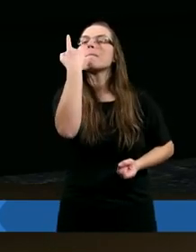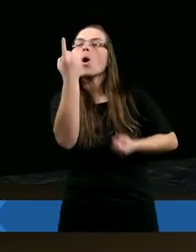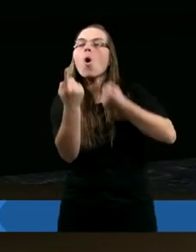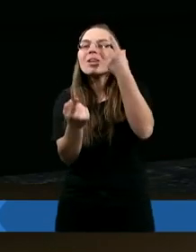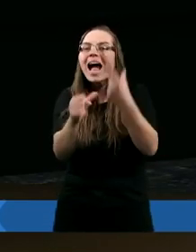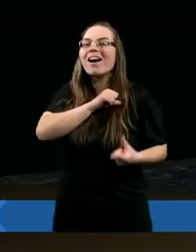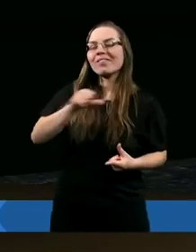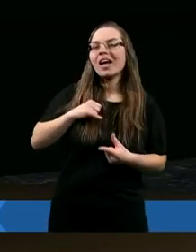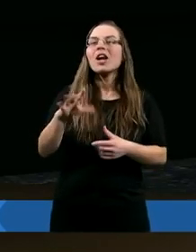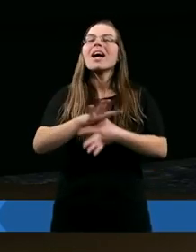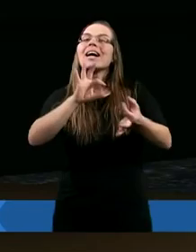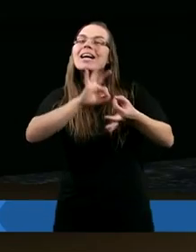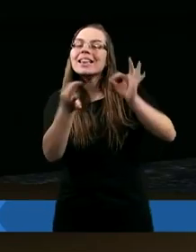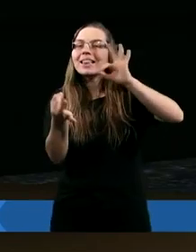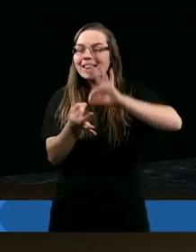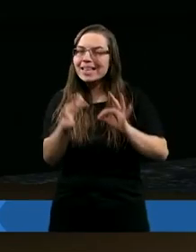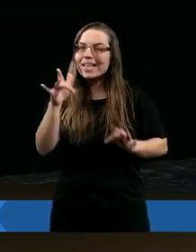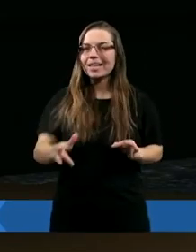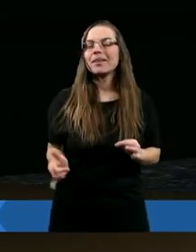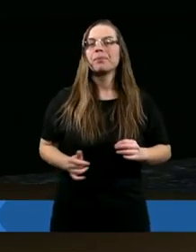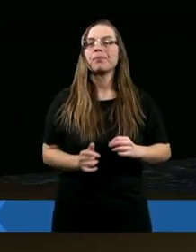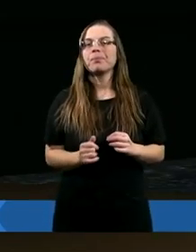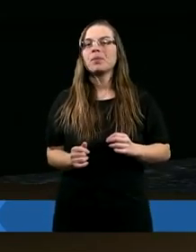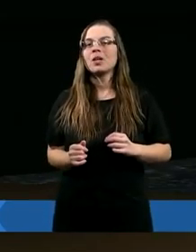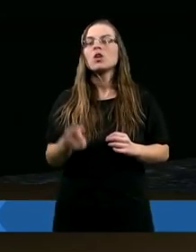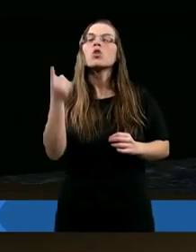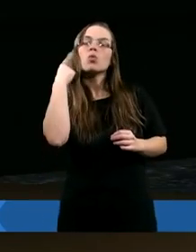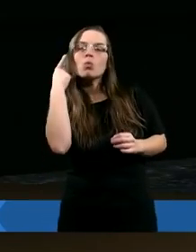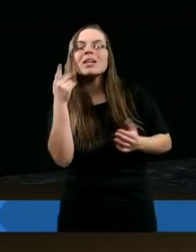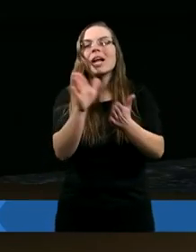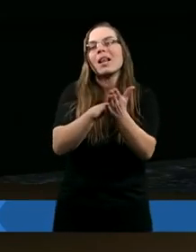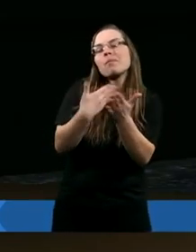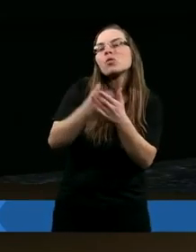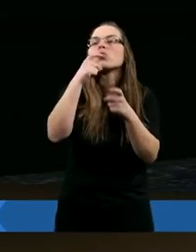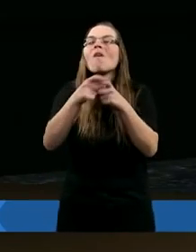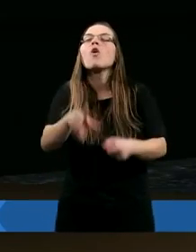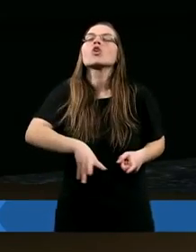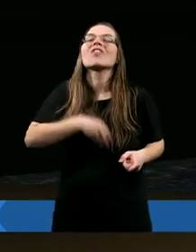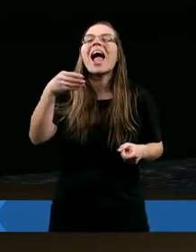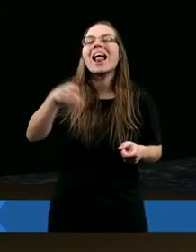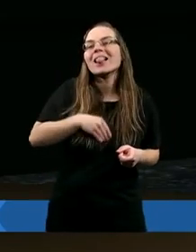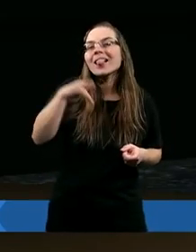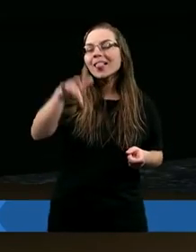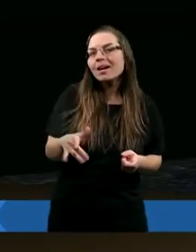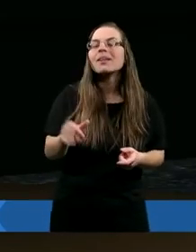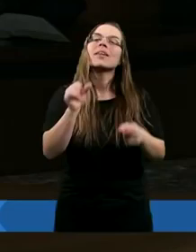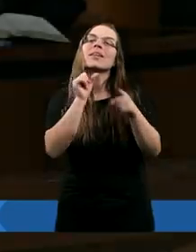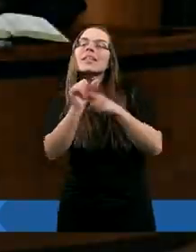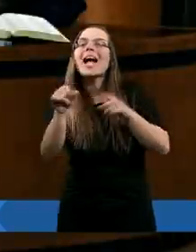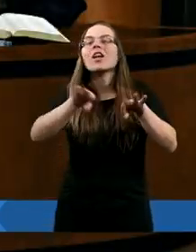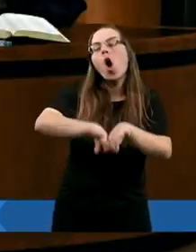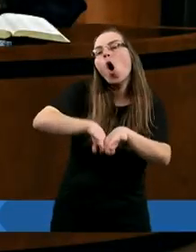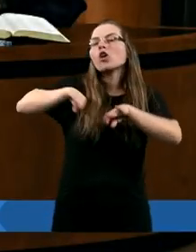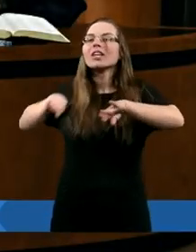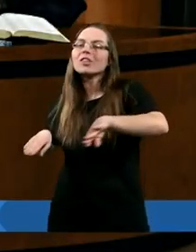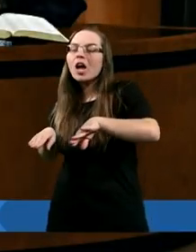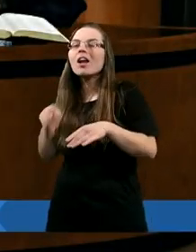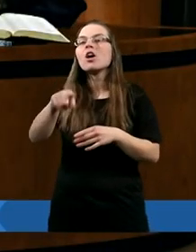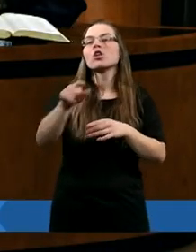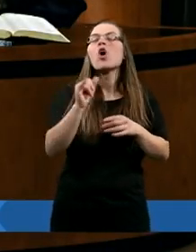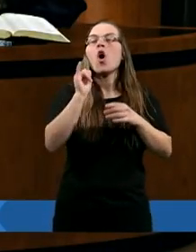pojawia, gdy słyszę na przykład słowo święty, to jest oddzielony